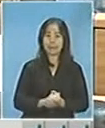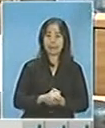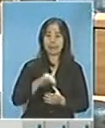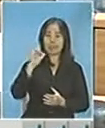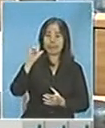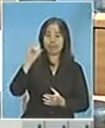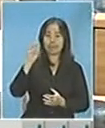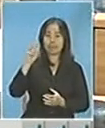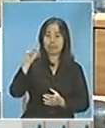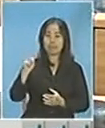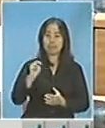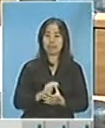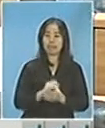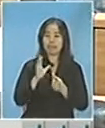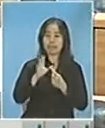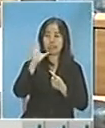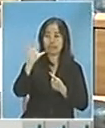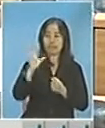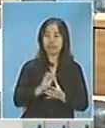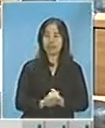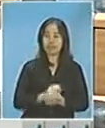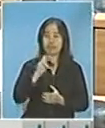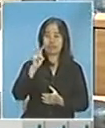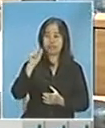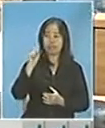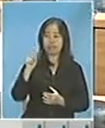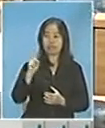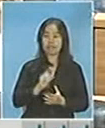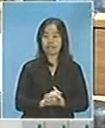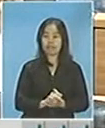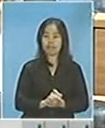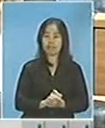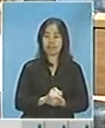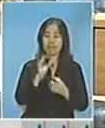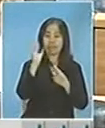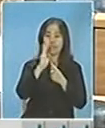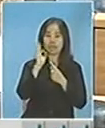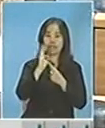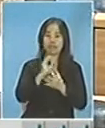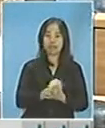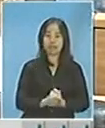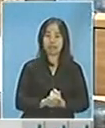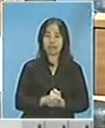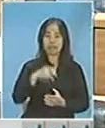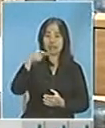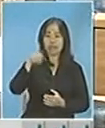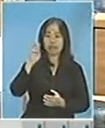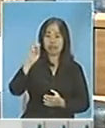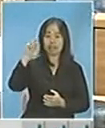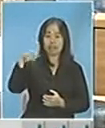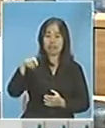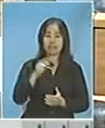เพียงเกต5นายเกรียงศักดิ์ฝ้ายศรีงาม6นายพีระเพชรสิริกุ